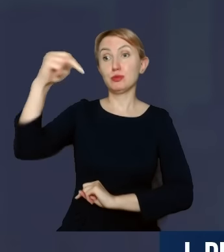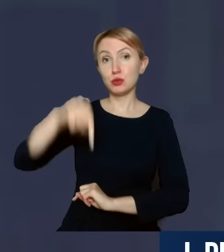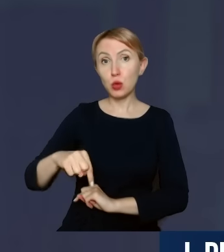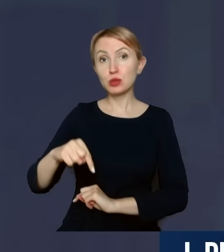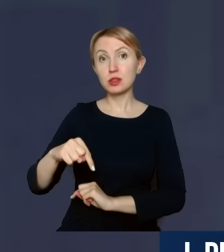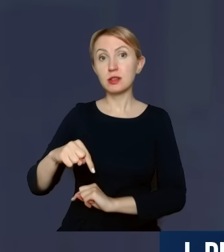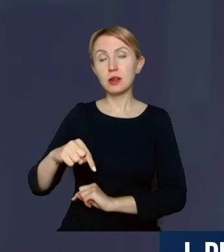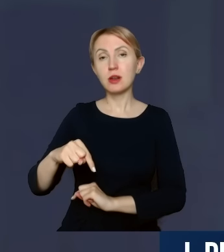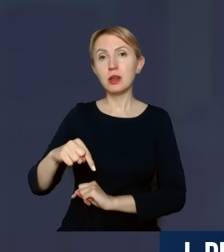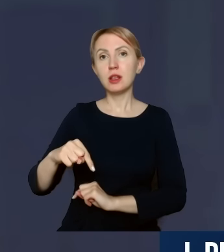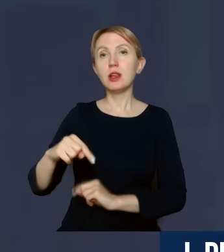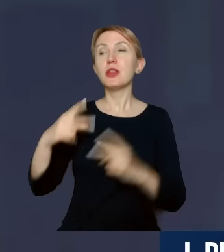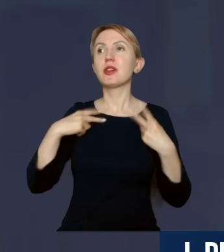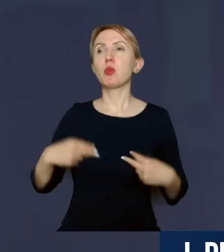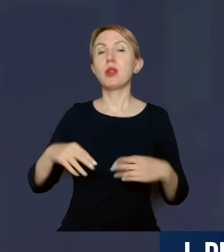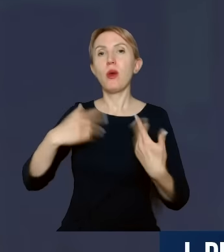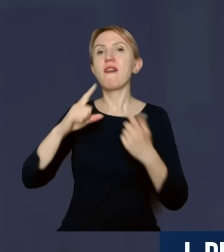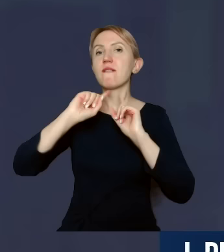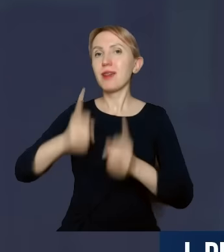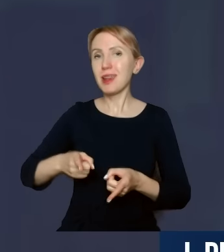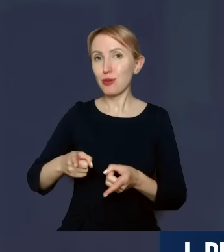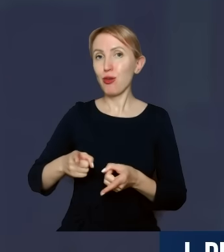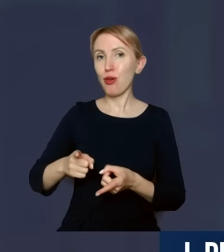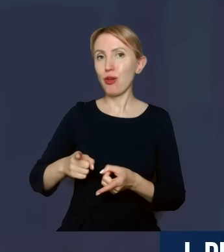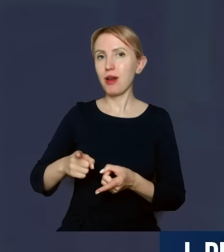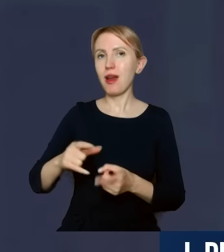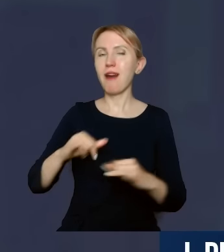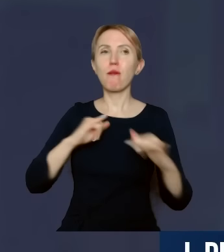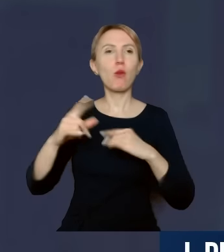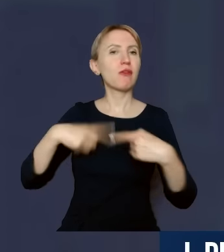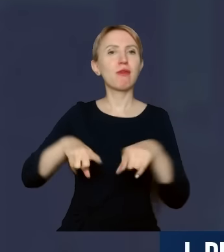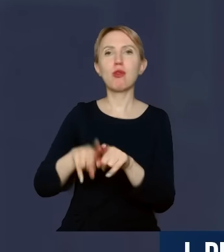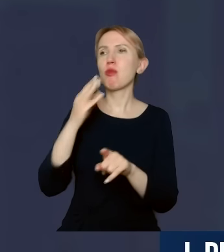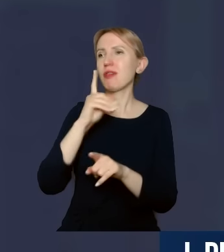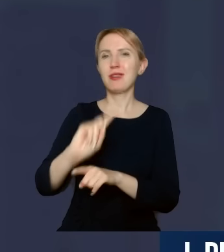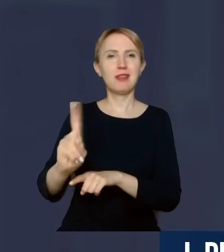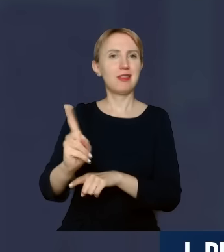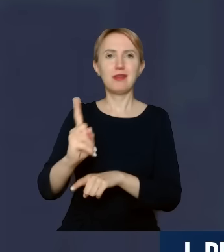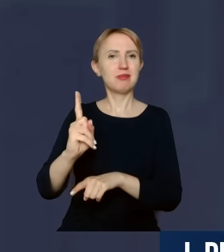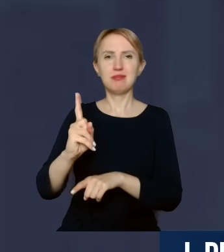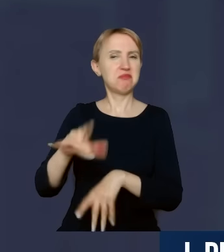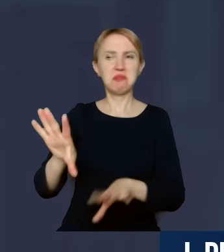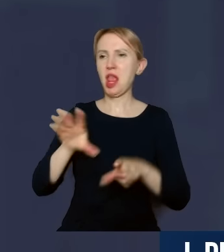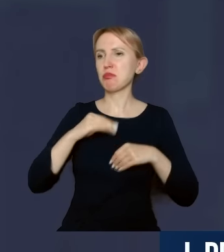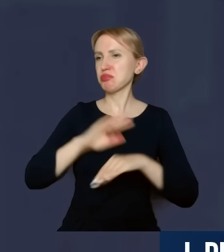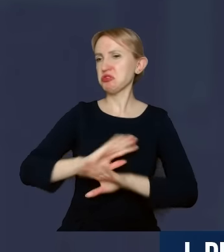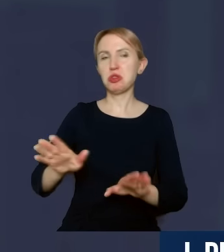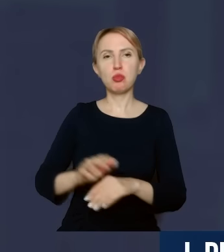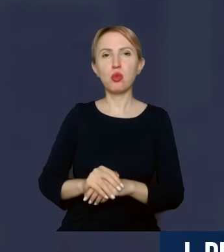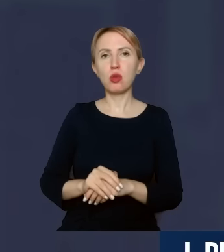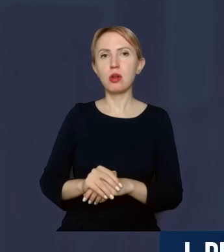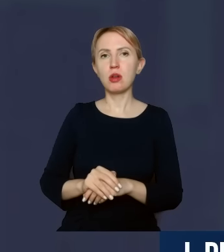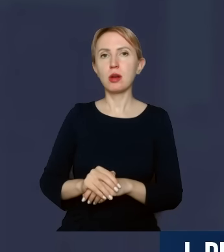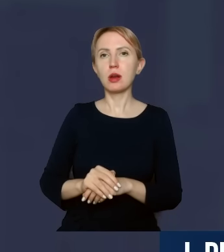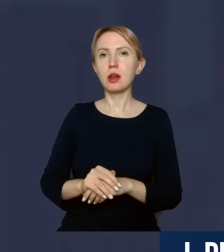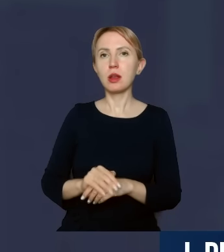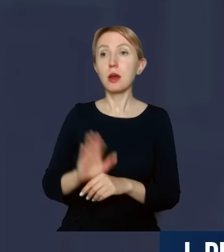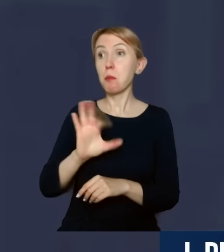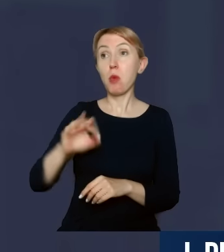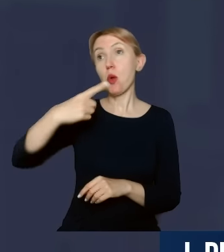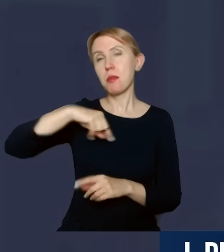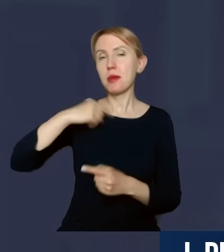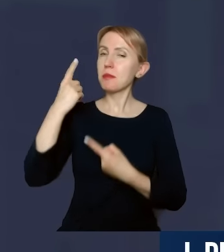wydaje wyrok, a władza wykonawcza mówi, nie będziemy uznawali tych wyroków, dlatego że naszym